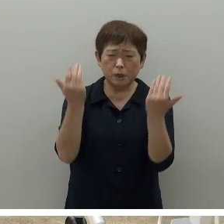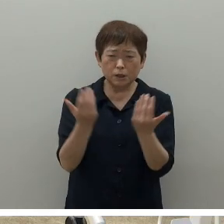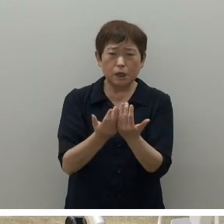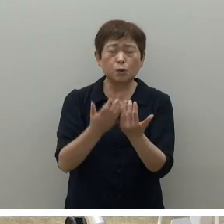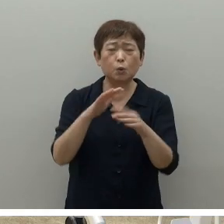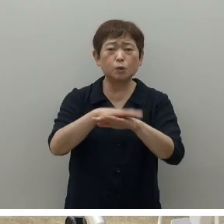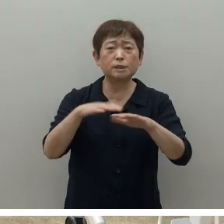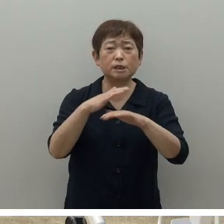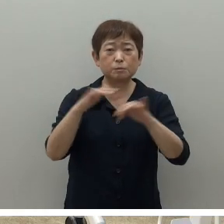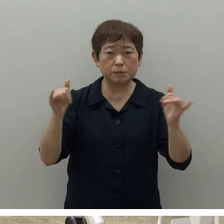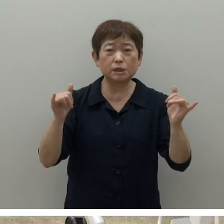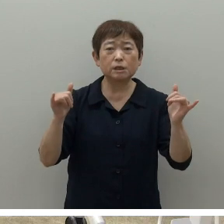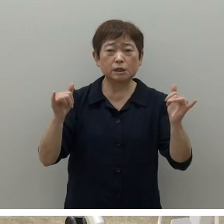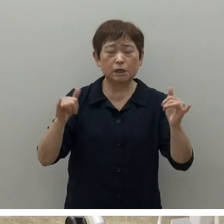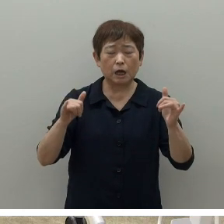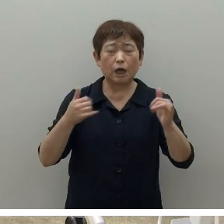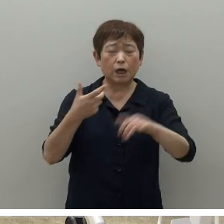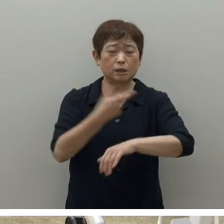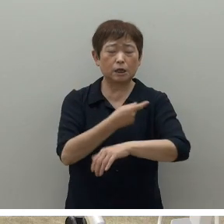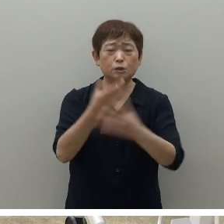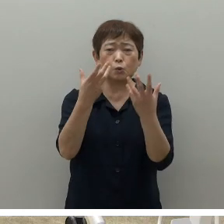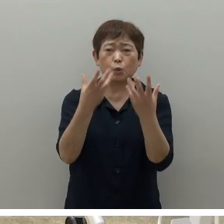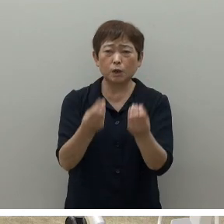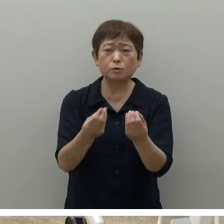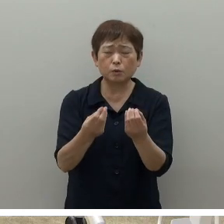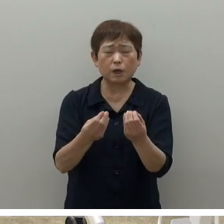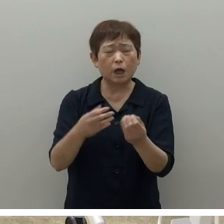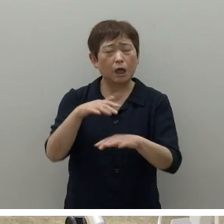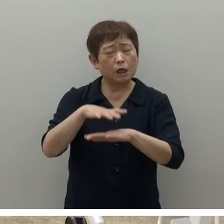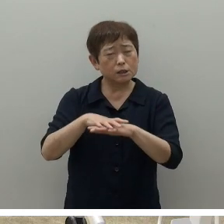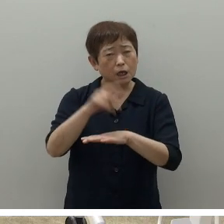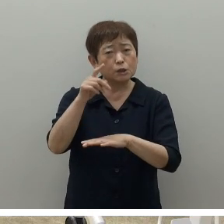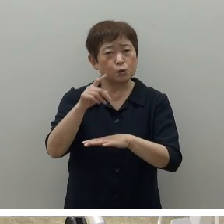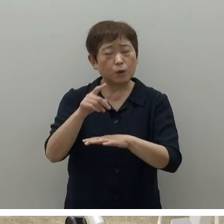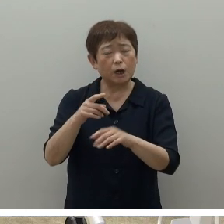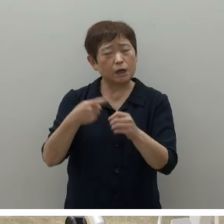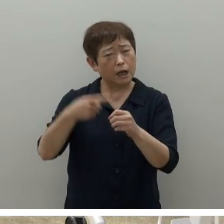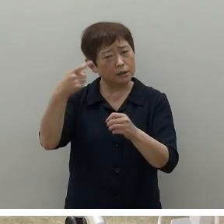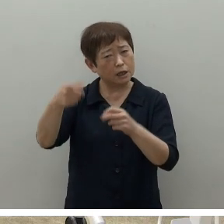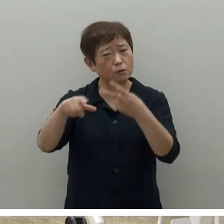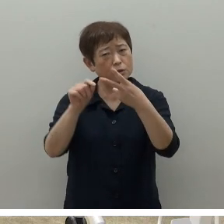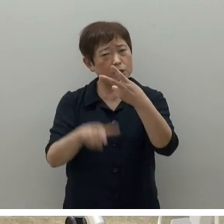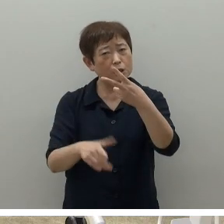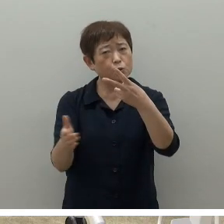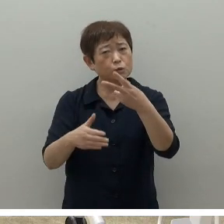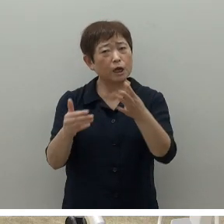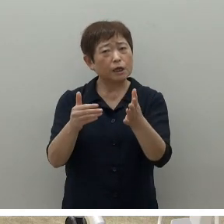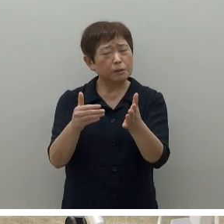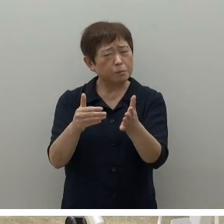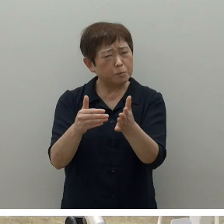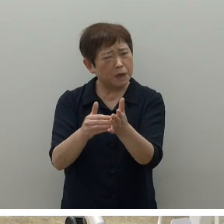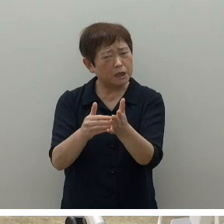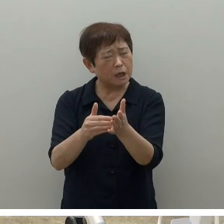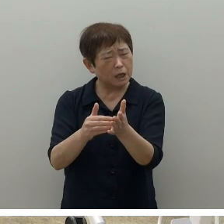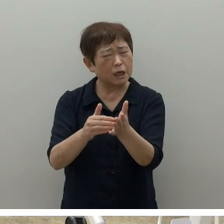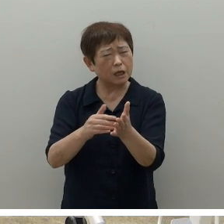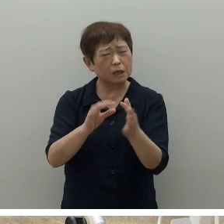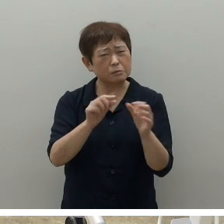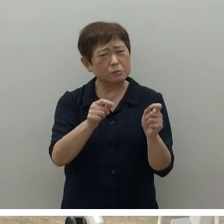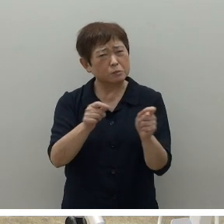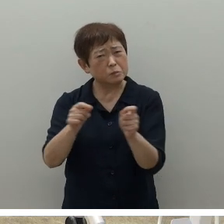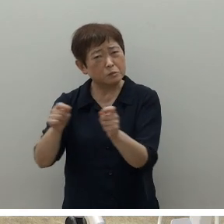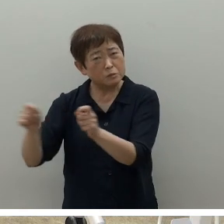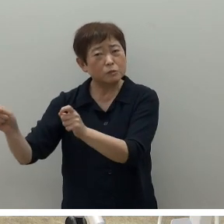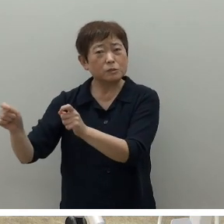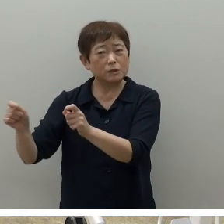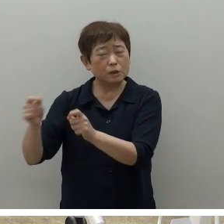が接種できるのは当初、2月ぐらいまでかかるだろうと言われておりましたが、11月までにはですね、なんと